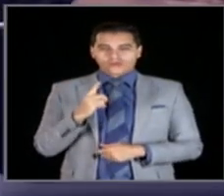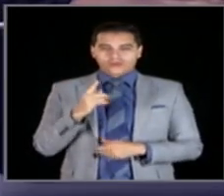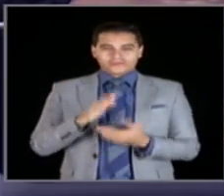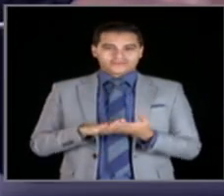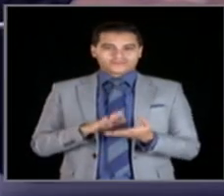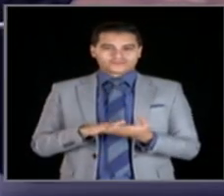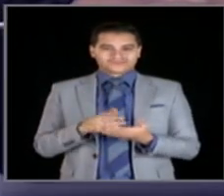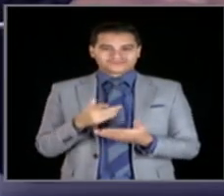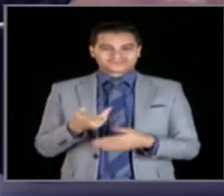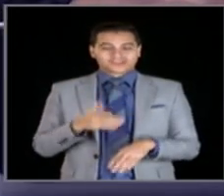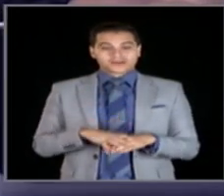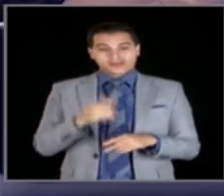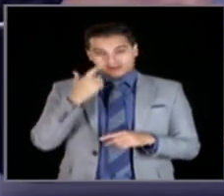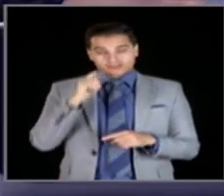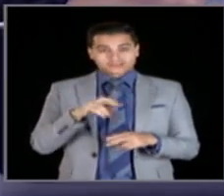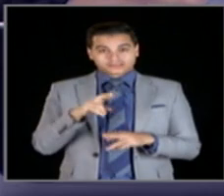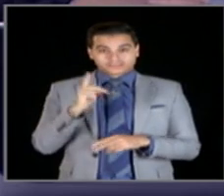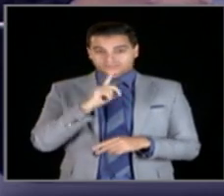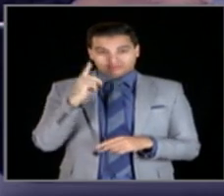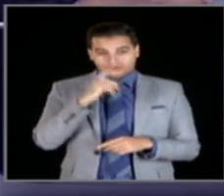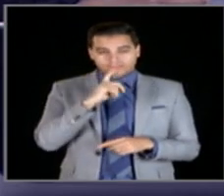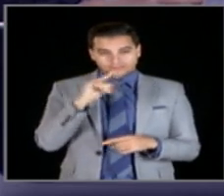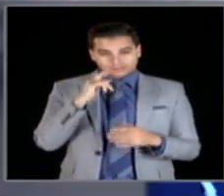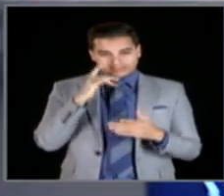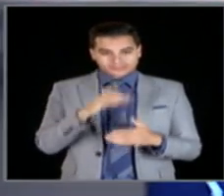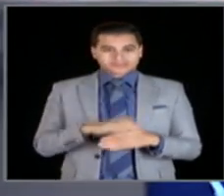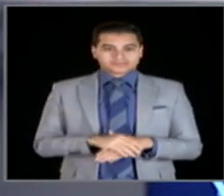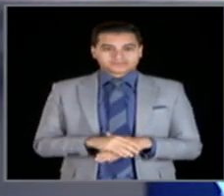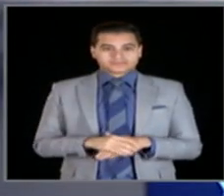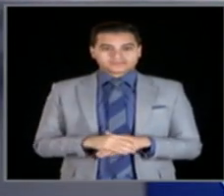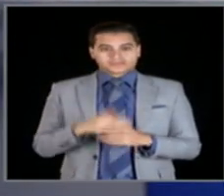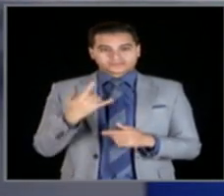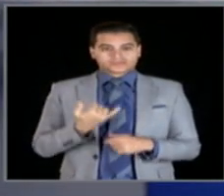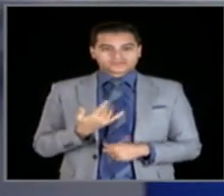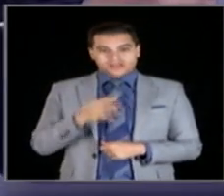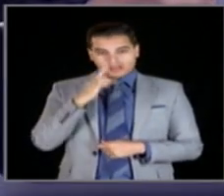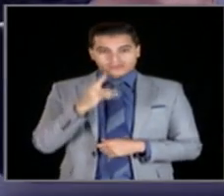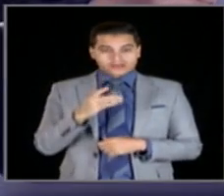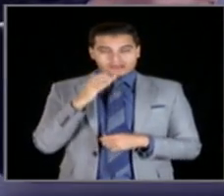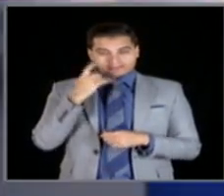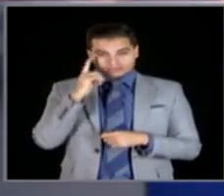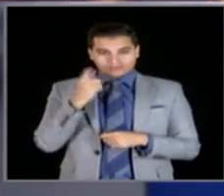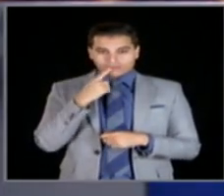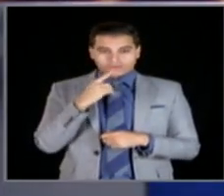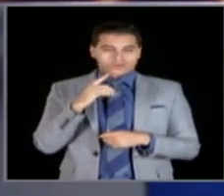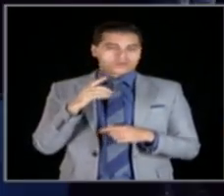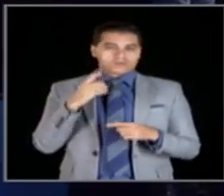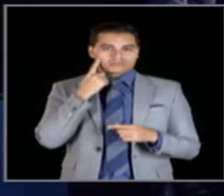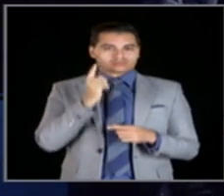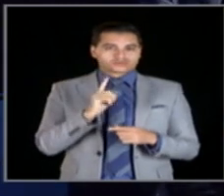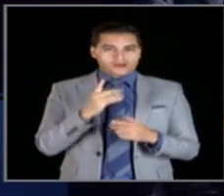عليه. بص، الأسئلة مش صعبة ولكن عايز شوية تركيز. ربنا يستر. لو الإجابة مش عندك هتقول إيه؟ بس